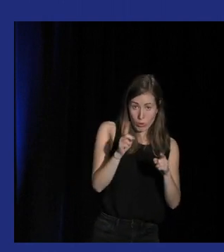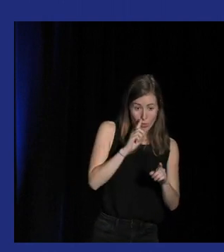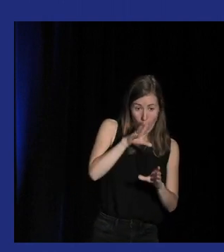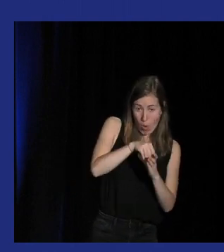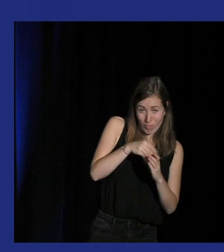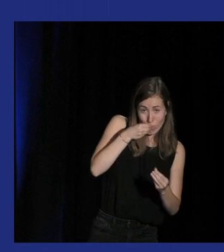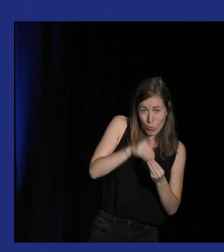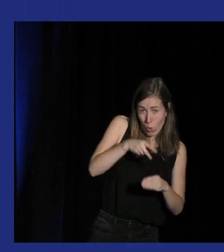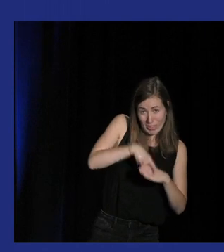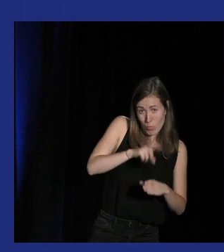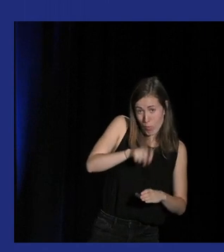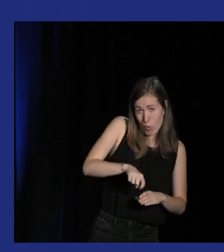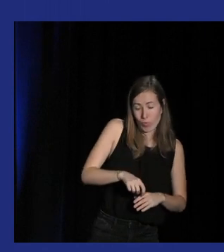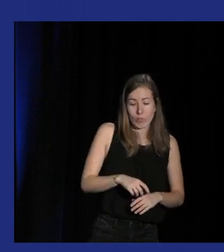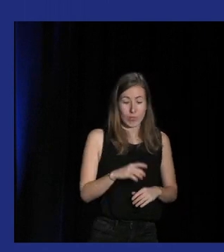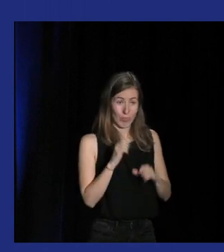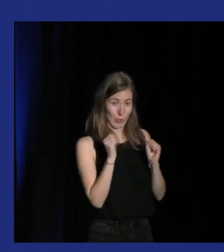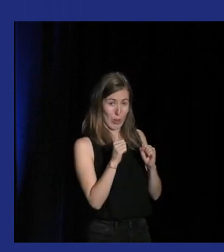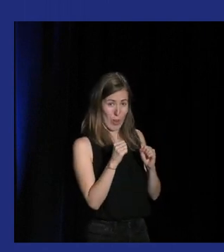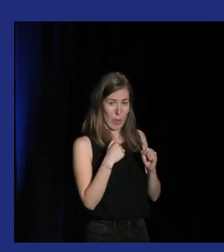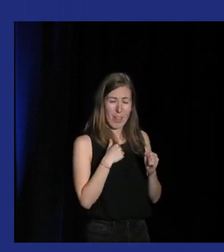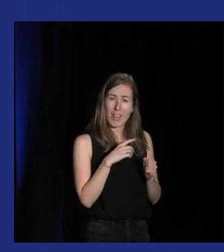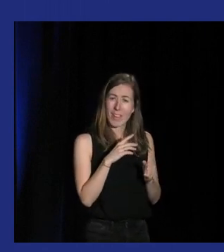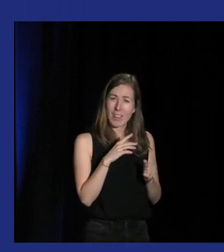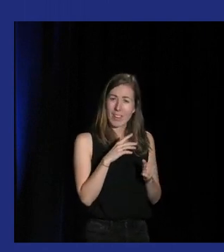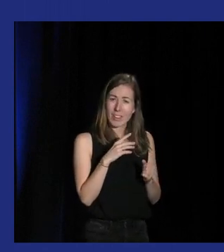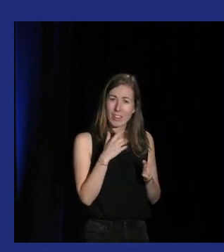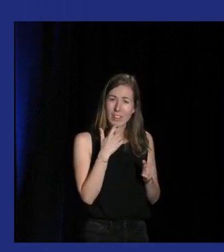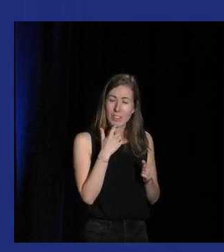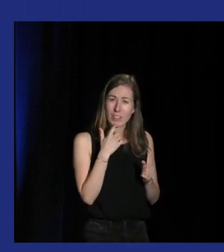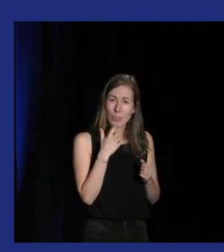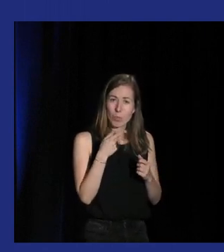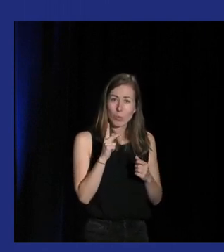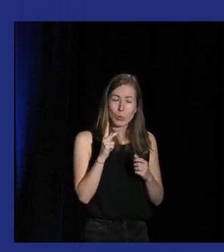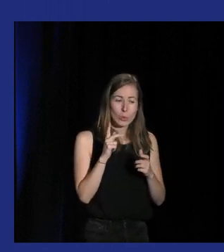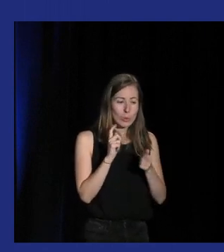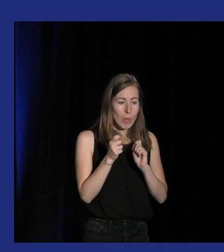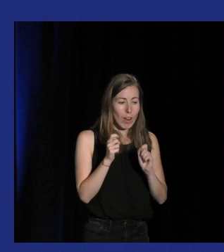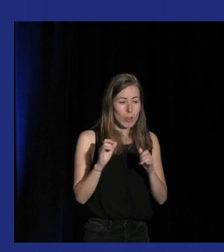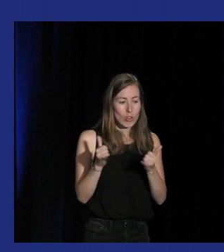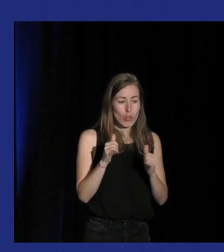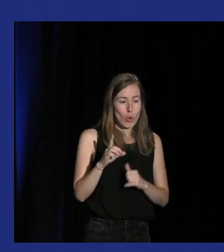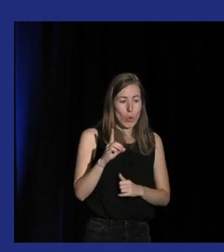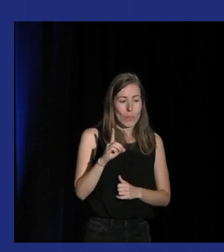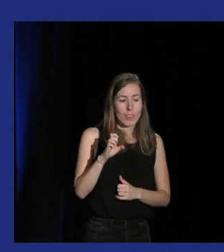après c'est tout le problème je trouvais que tu voulais parler de tu voulais parler de Détroit plus spécifiquement en Florian